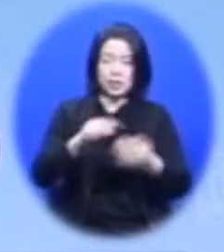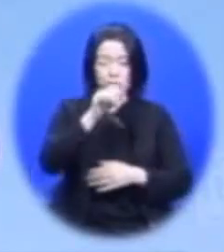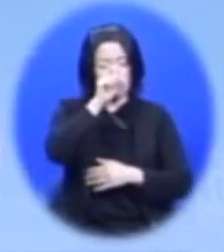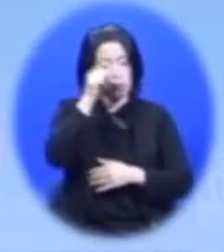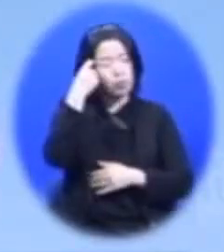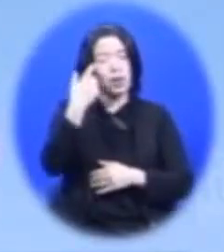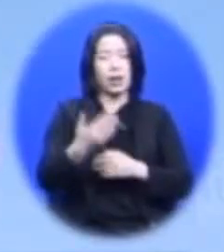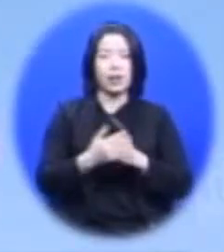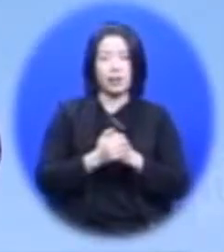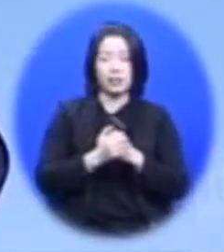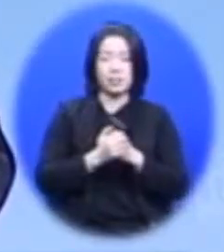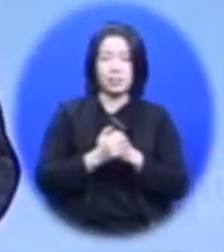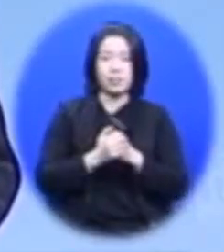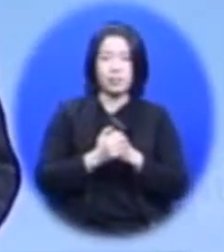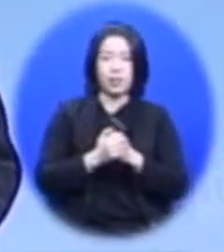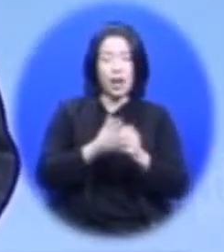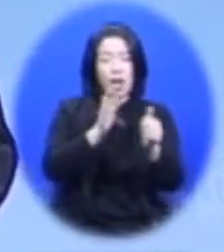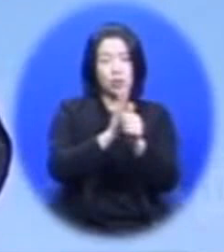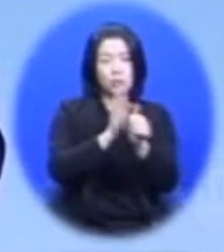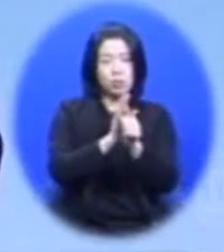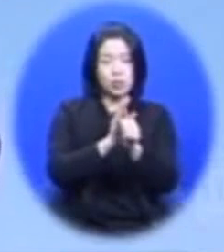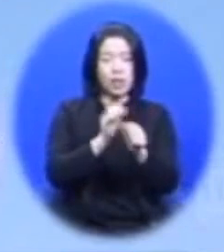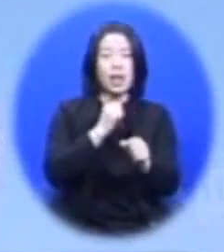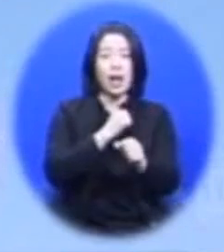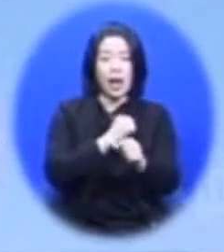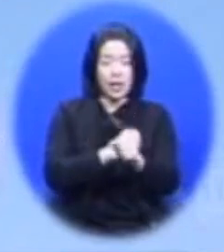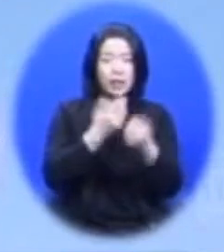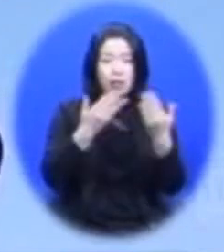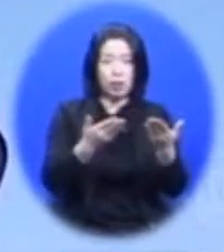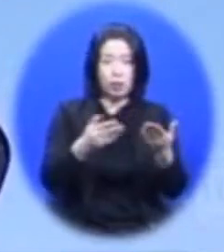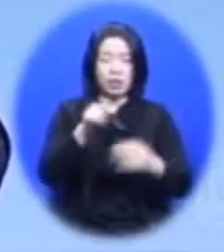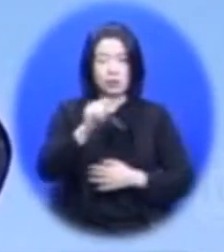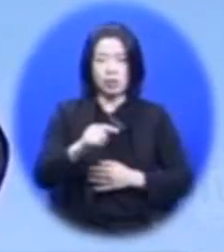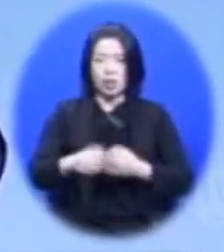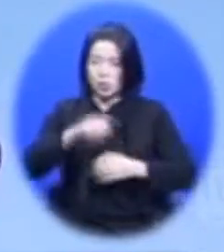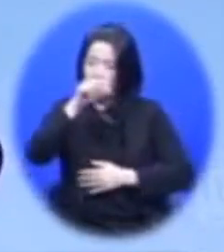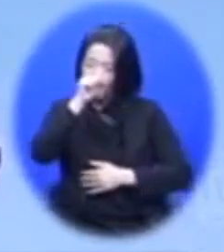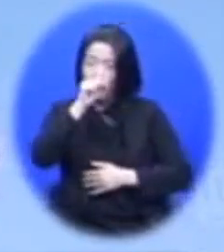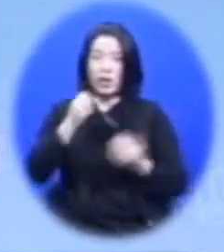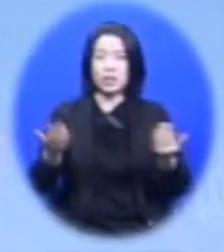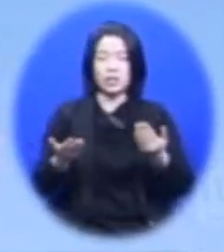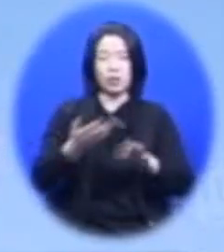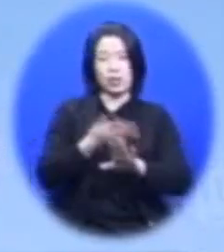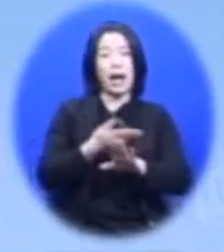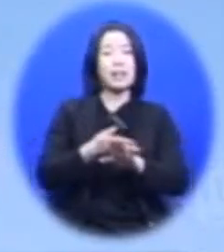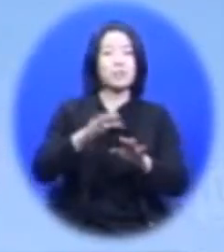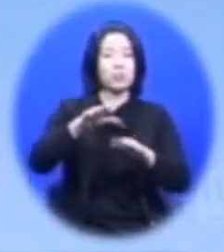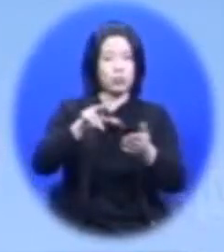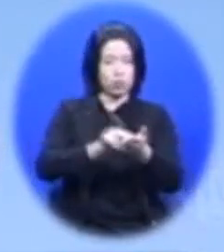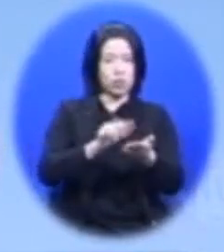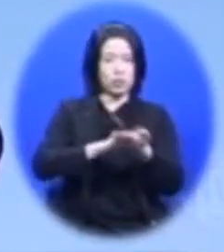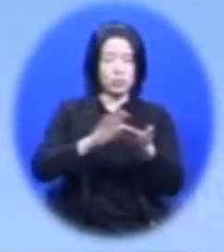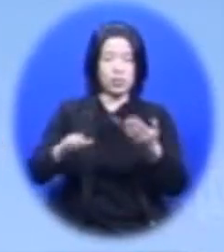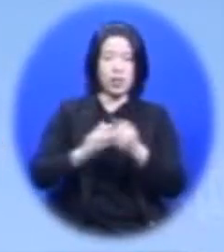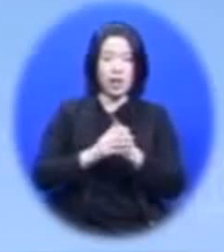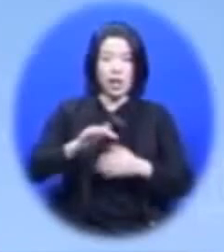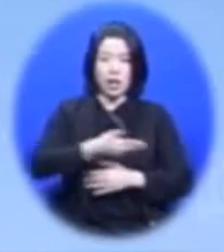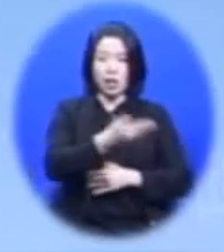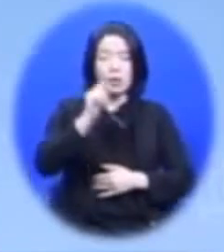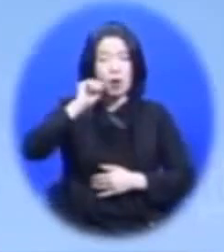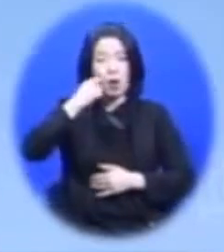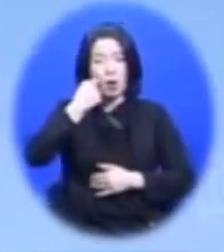겁니다. 구제를 했다는 것과 구제하는 일을 좋아하는 것은 다른 문제입니다. 여러분, 어려운